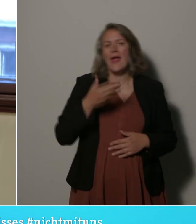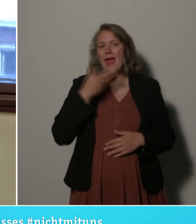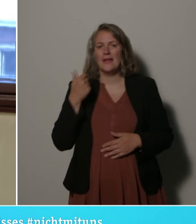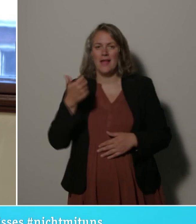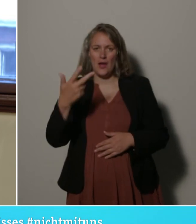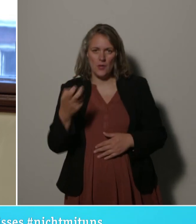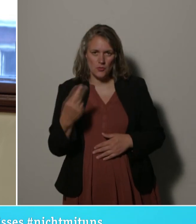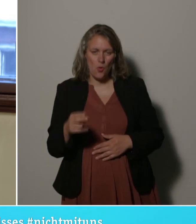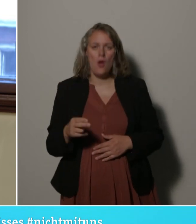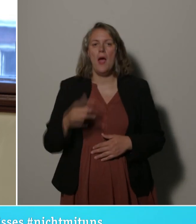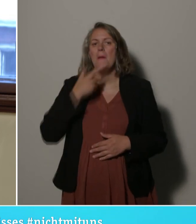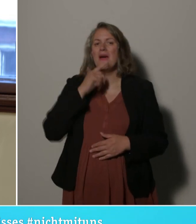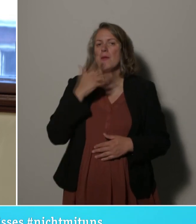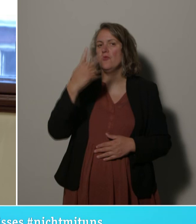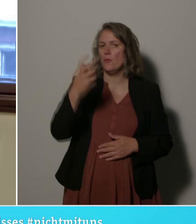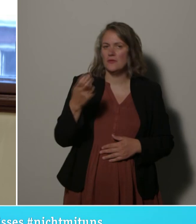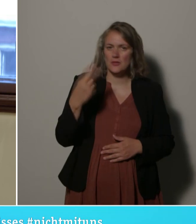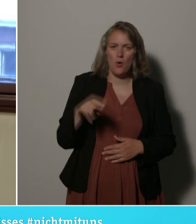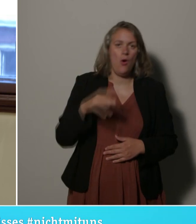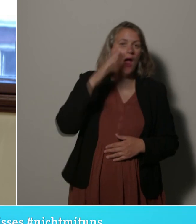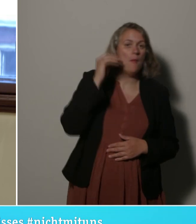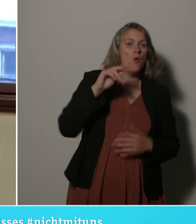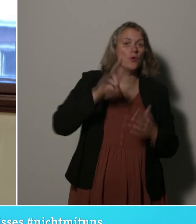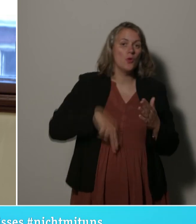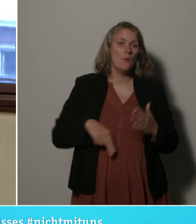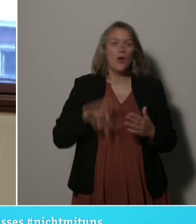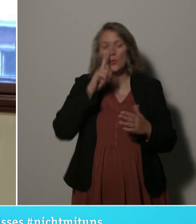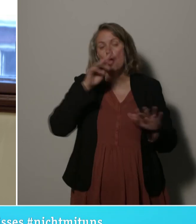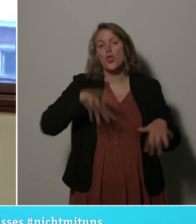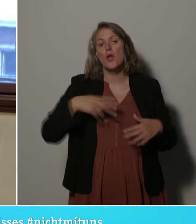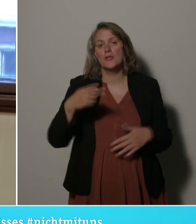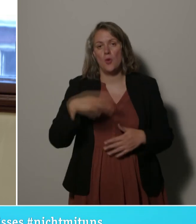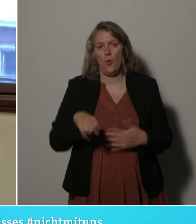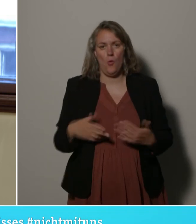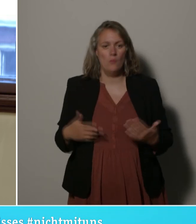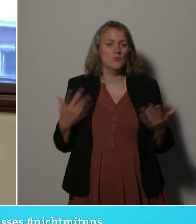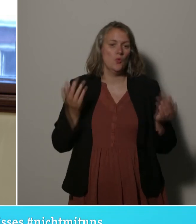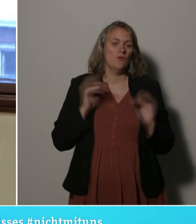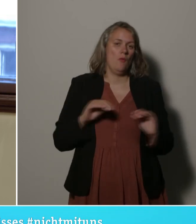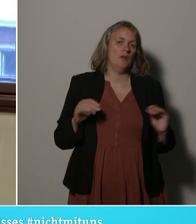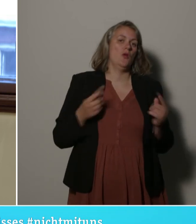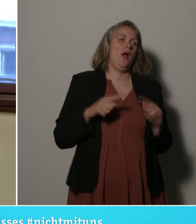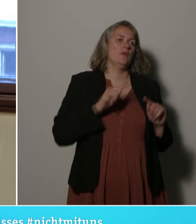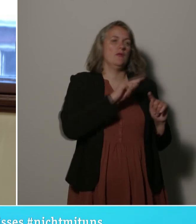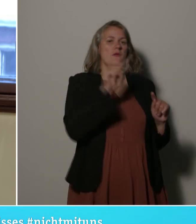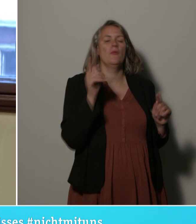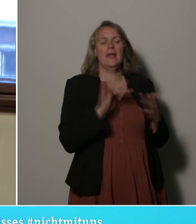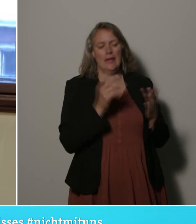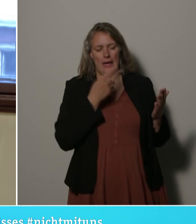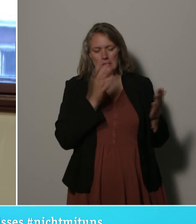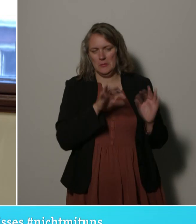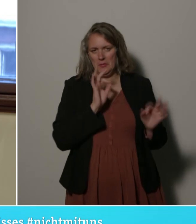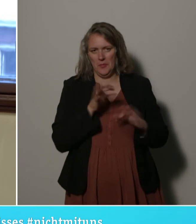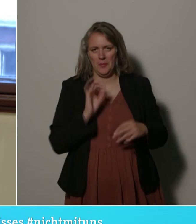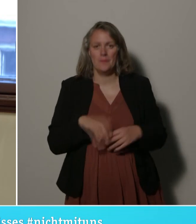Bremen 25 Euro, in Hamburg und Nürnberg sogar nur 19 Euro, soweit die Information aus dem Internet. Das